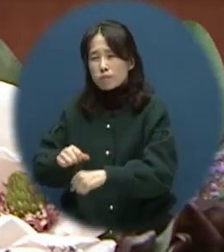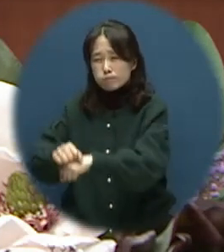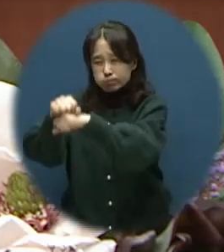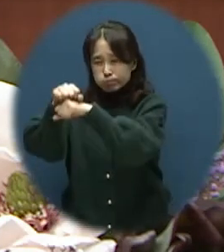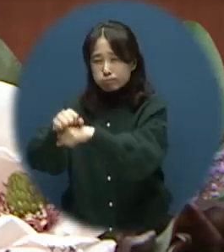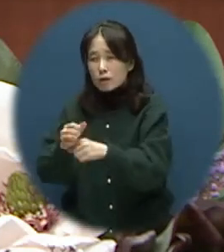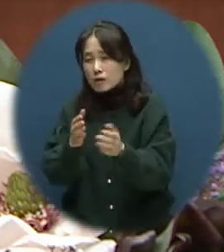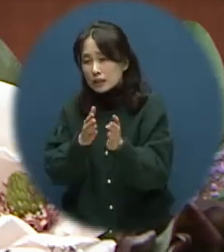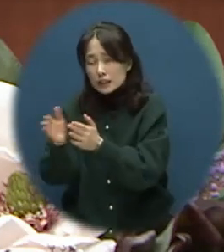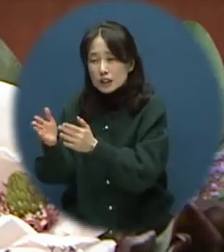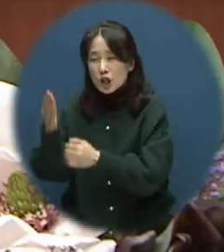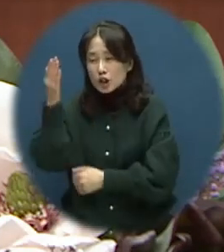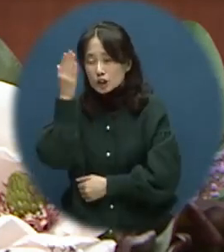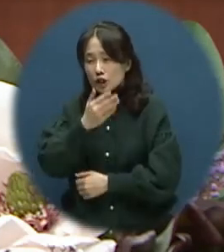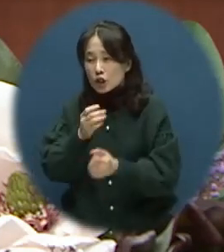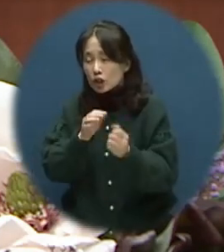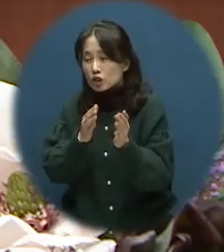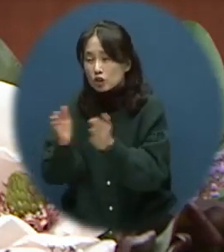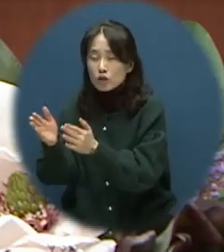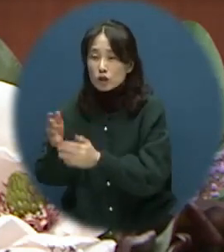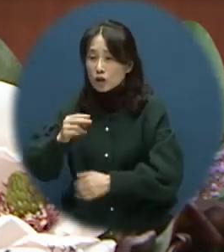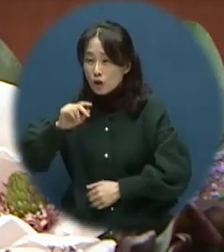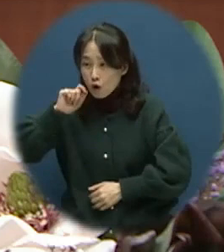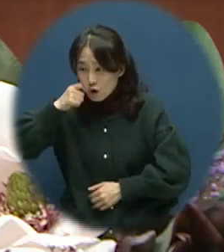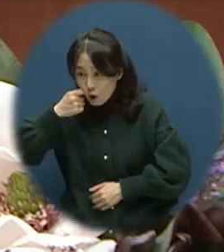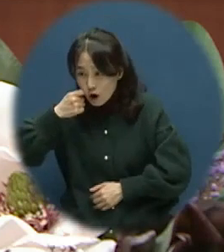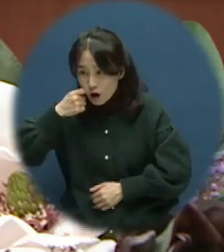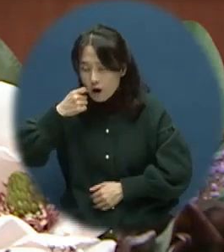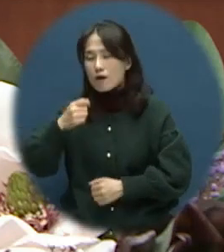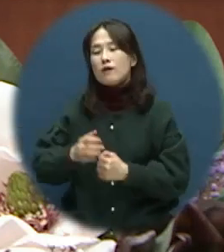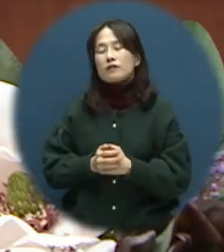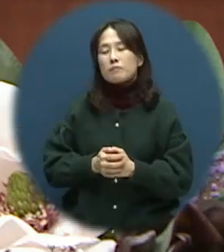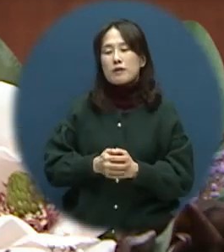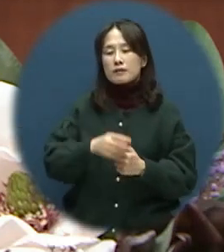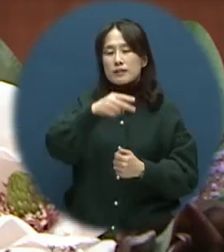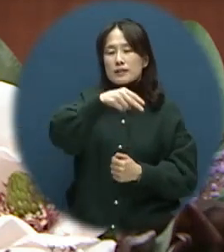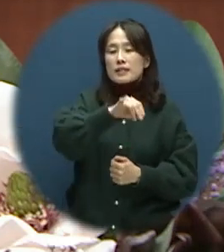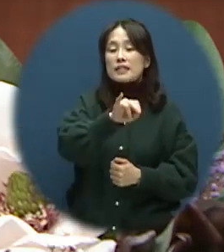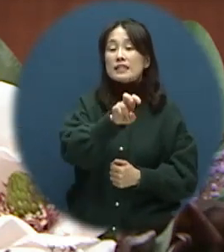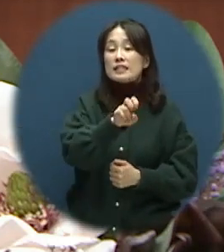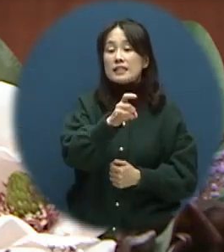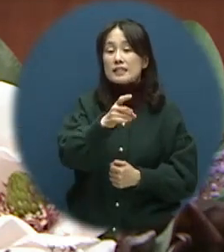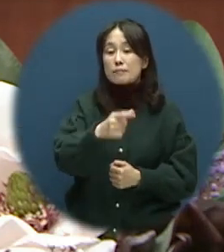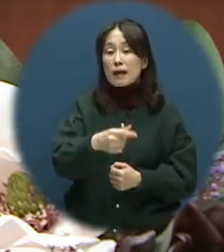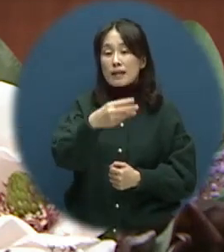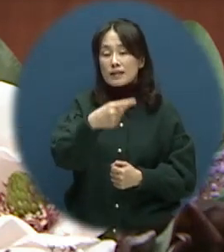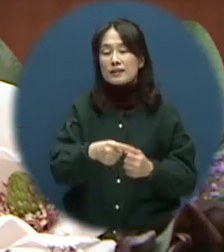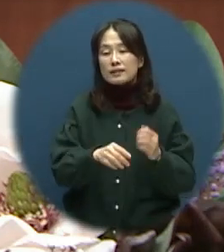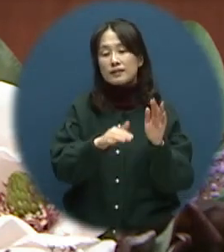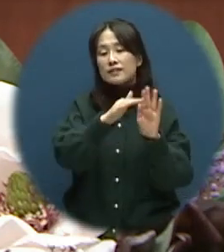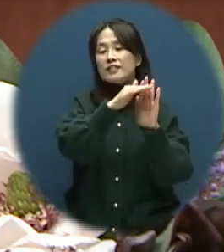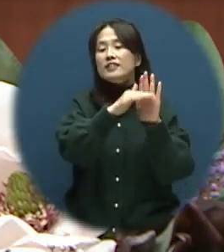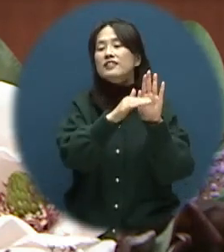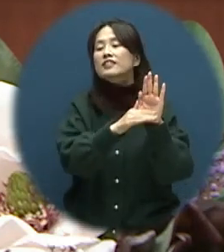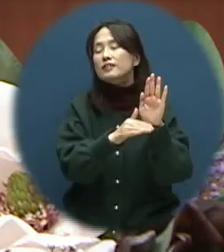그렇다면 이런 기준을 만들자. 시멘트 등급제를 만들자. 등급제. 그래서 예.